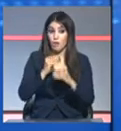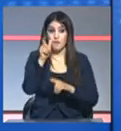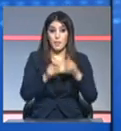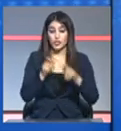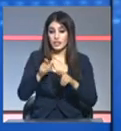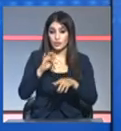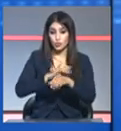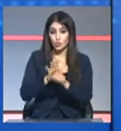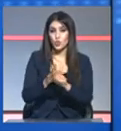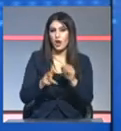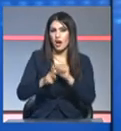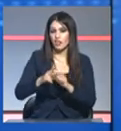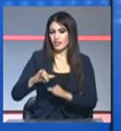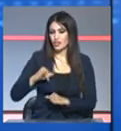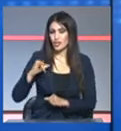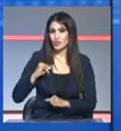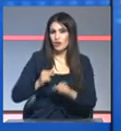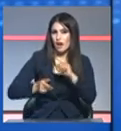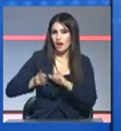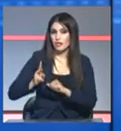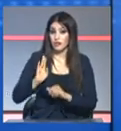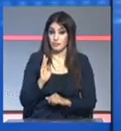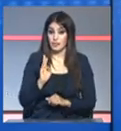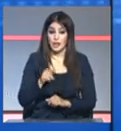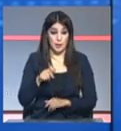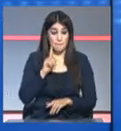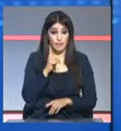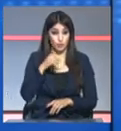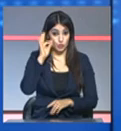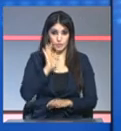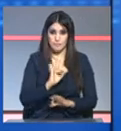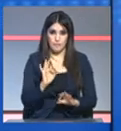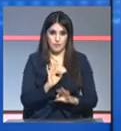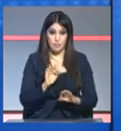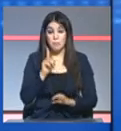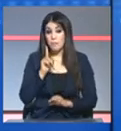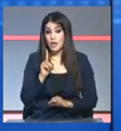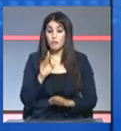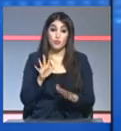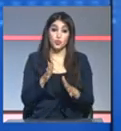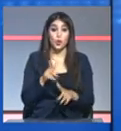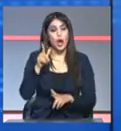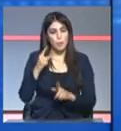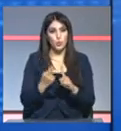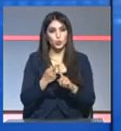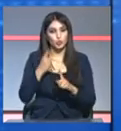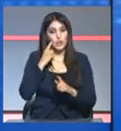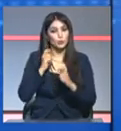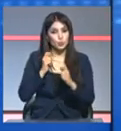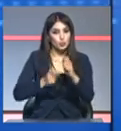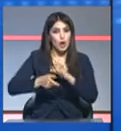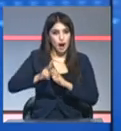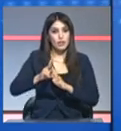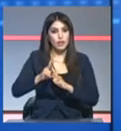اصغر شويه اللي بدو يمضوا بالمراه هذا الناس اصغر لكن كل شيء ويلز من الناس